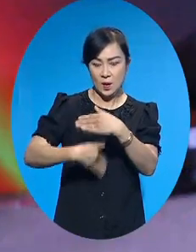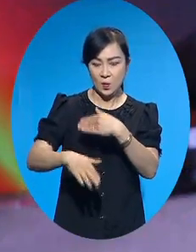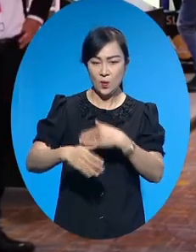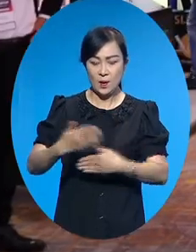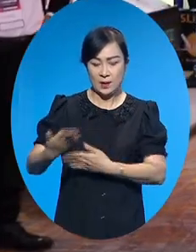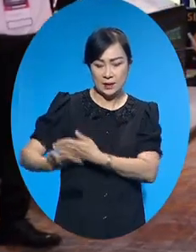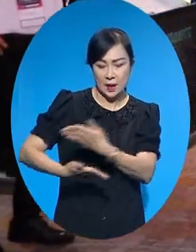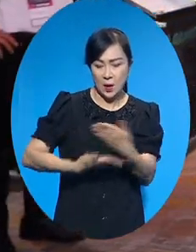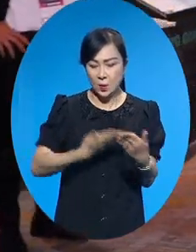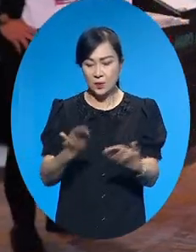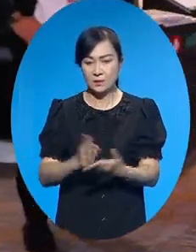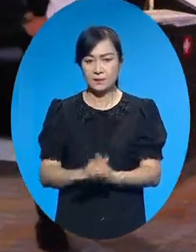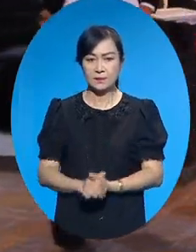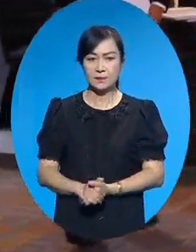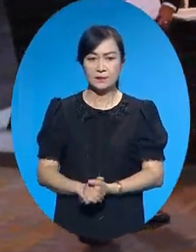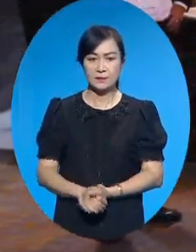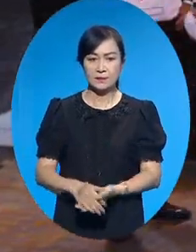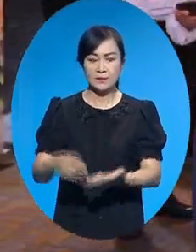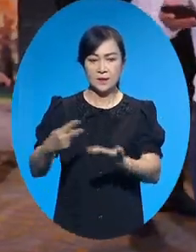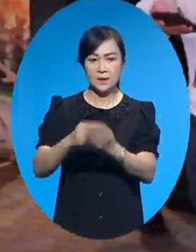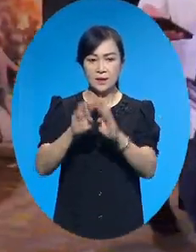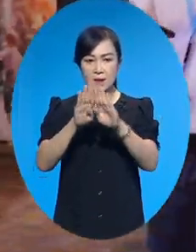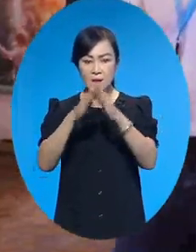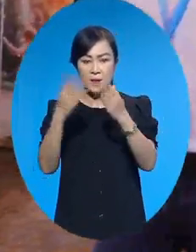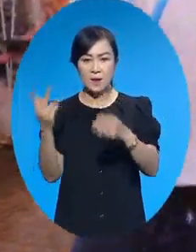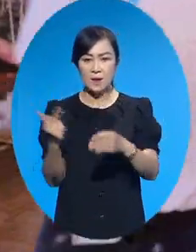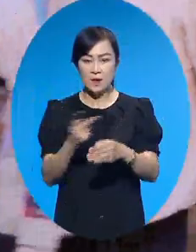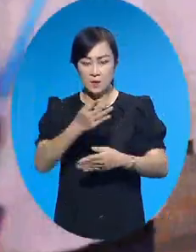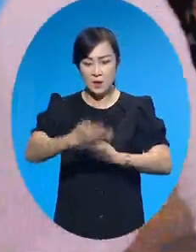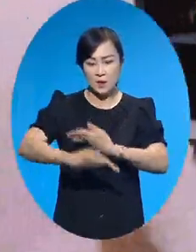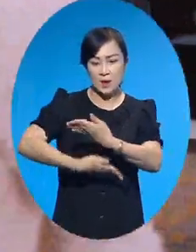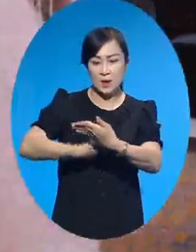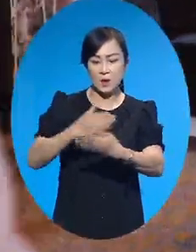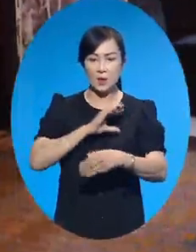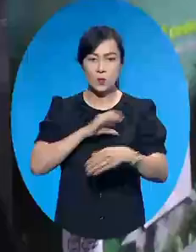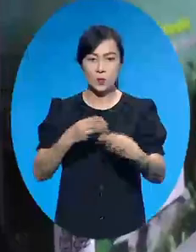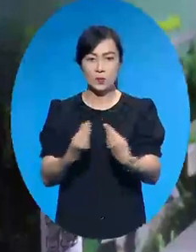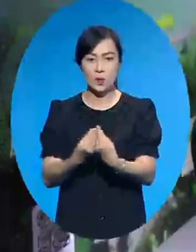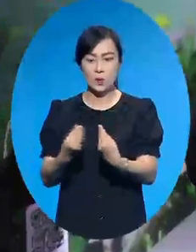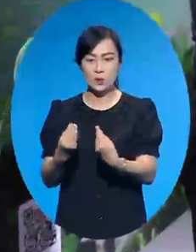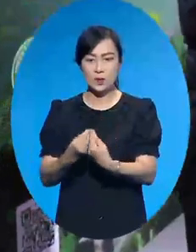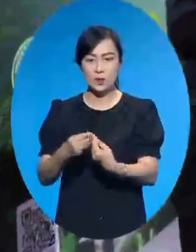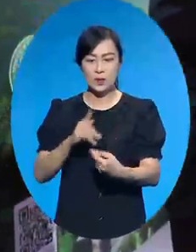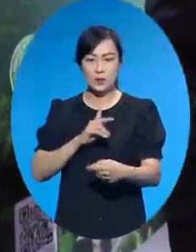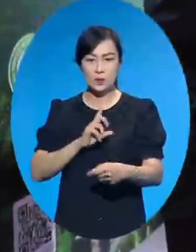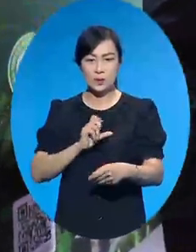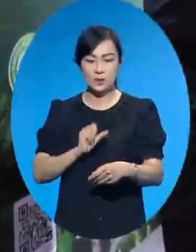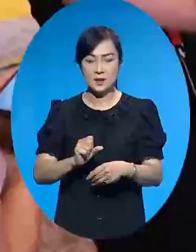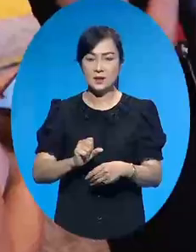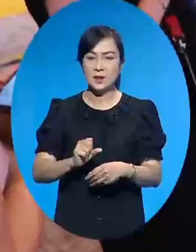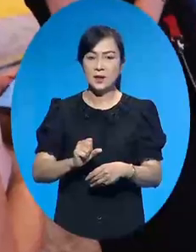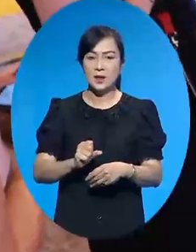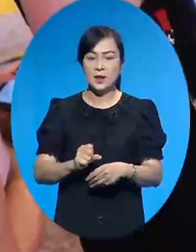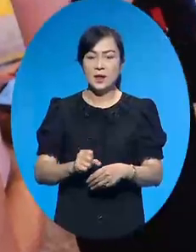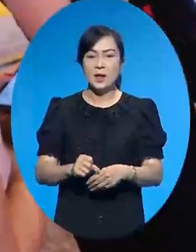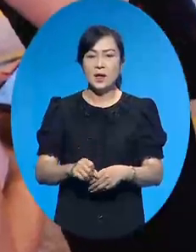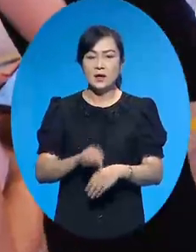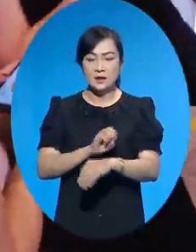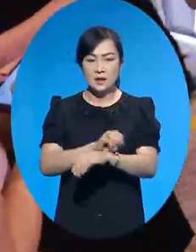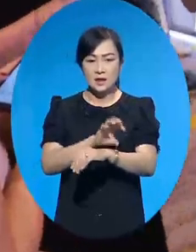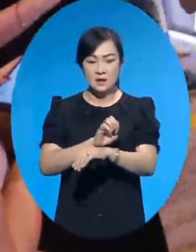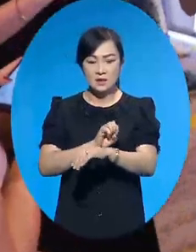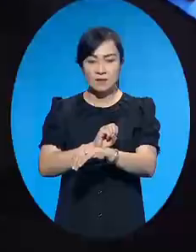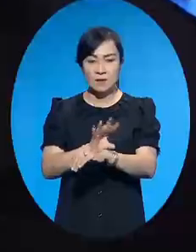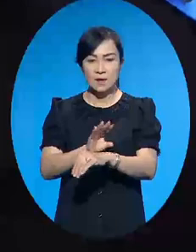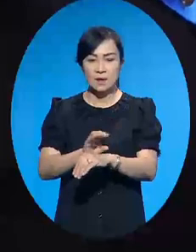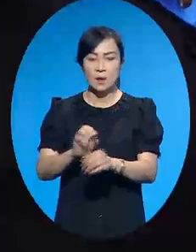thảo luận. Sự kiện mở ra không gian giao lưu kết nối với các chủ đầu tư, các kiến trúc sư, các nhà thiết kế nội thất, tư vấn, nhà